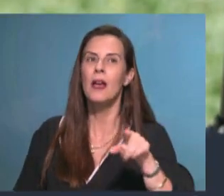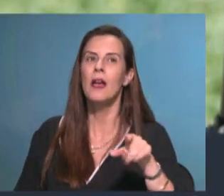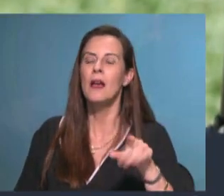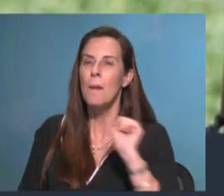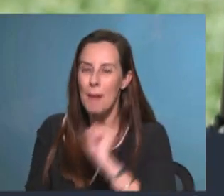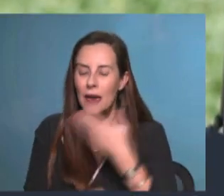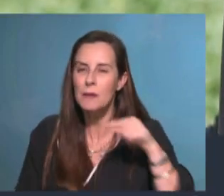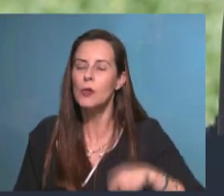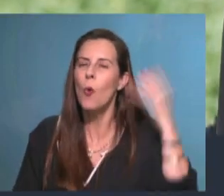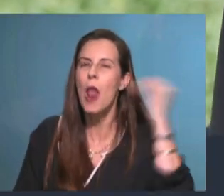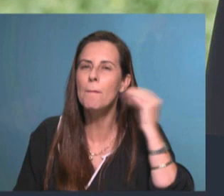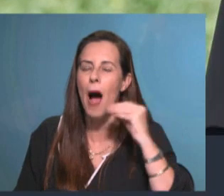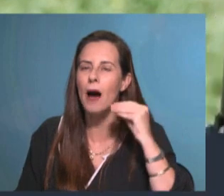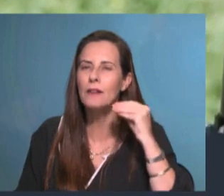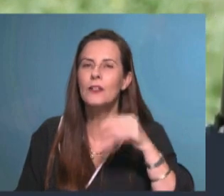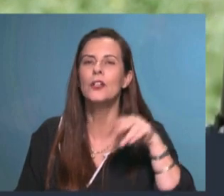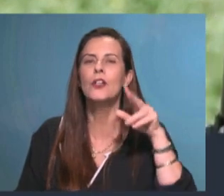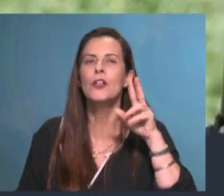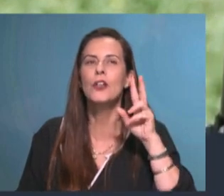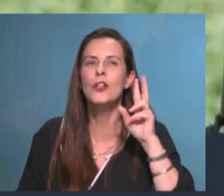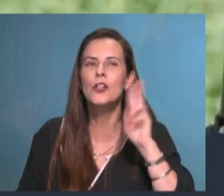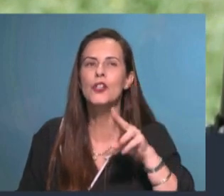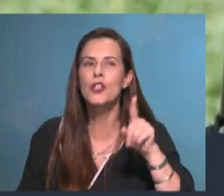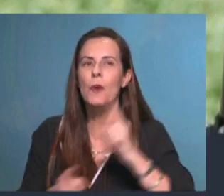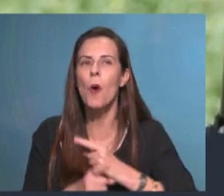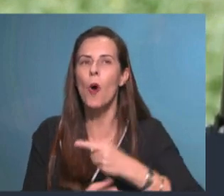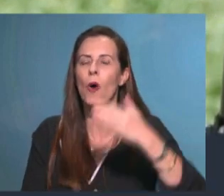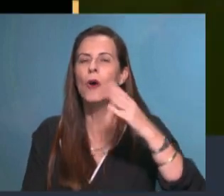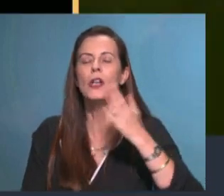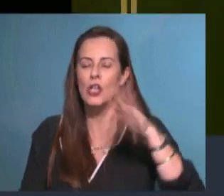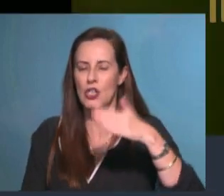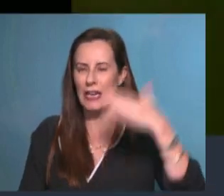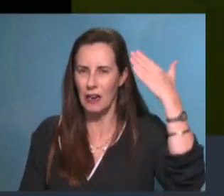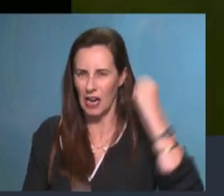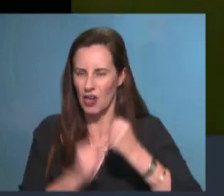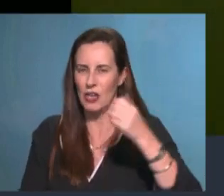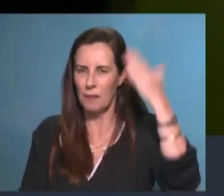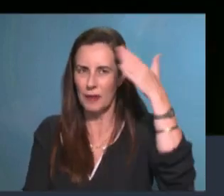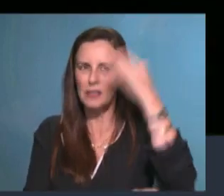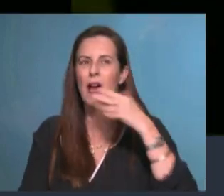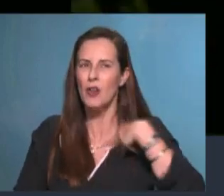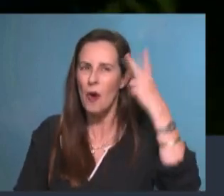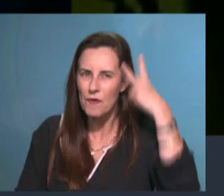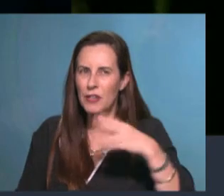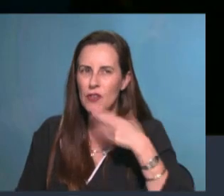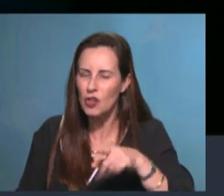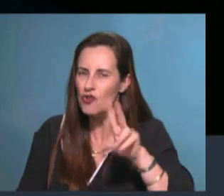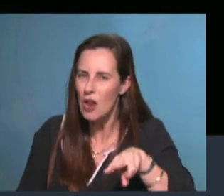הישראלי, שם הוא למד שיש קיר ברזל שקוראים לו מדינת ישראל. אנחנו מבינים שישראל יושבת